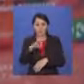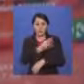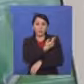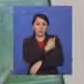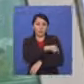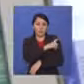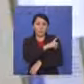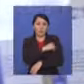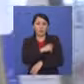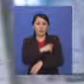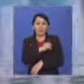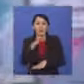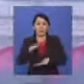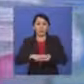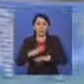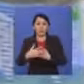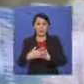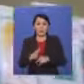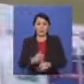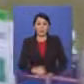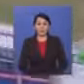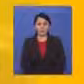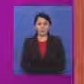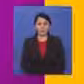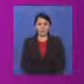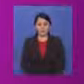медициналық препараттардың тұрақтандыру қоры ашылды.